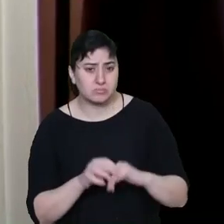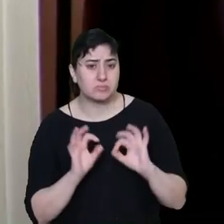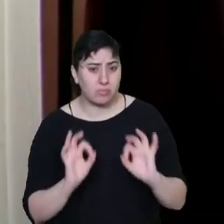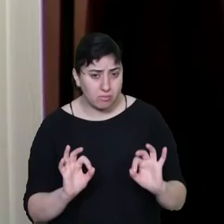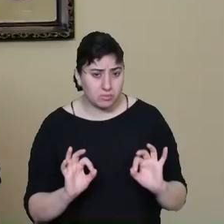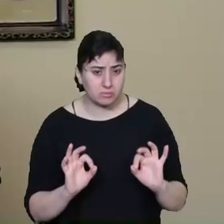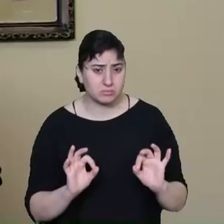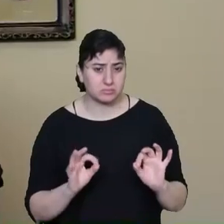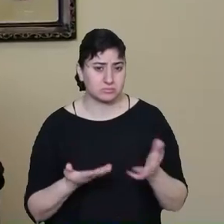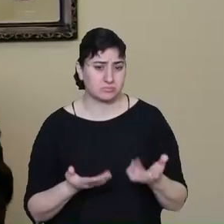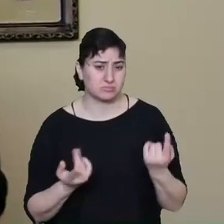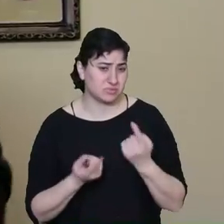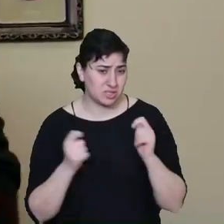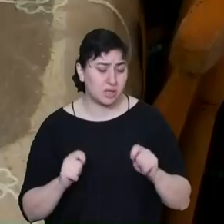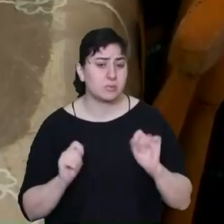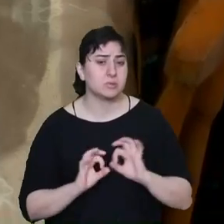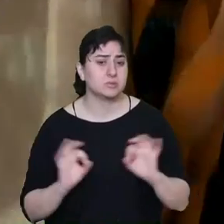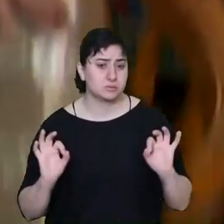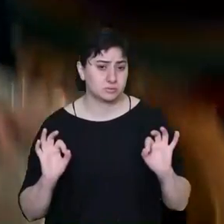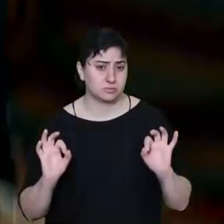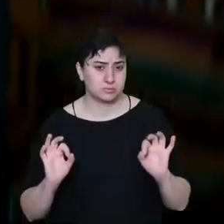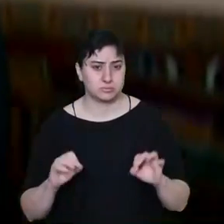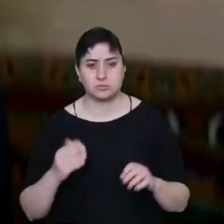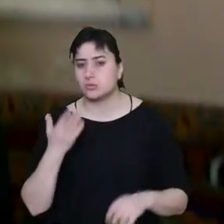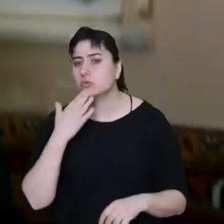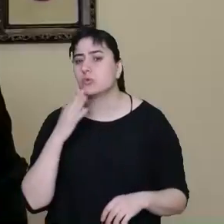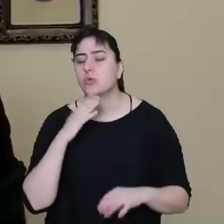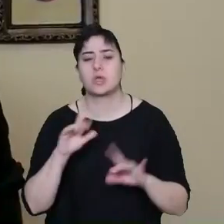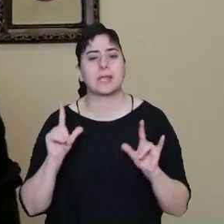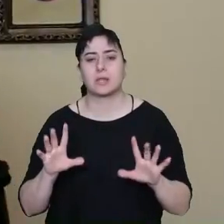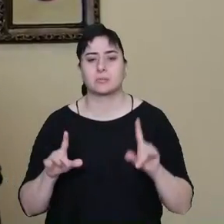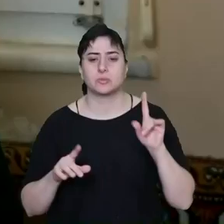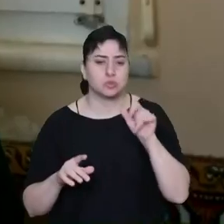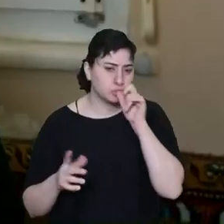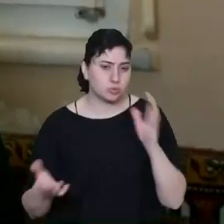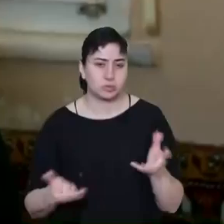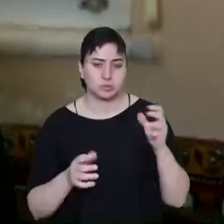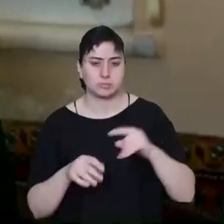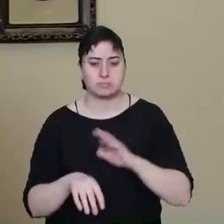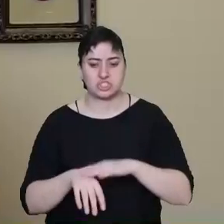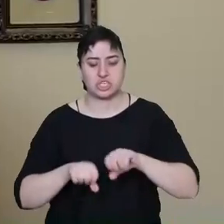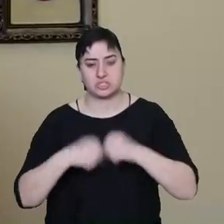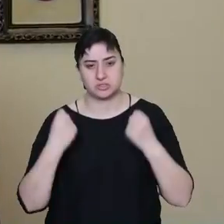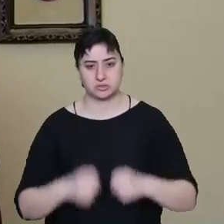Böyle yani bir şey yapmak gerekiyor mu? Yok yok kanka, soymak falan gerekmiyor. Sadece bacaklarını kıracağız o